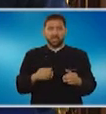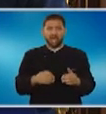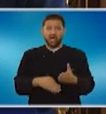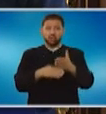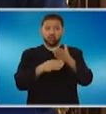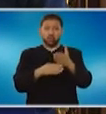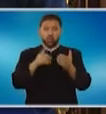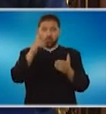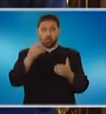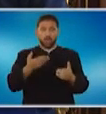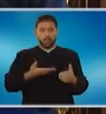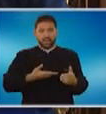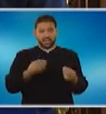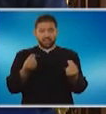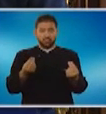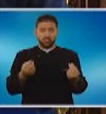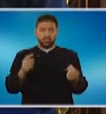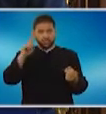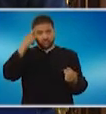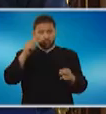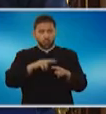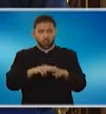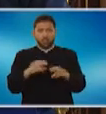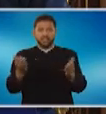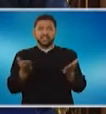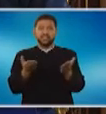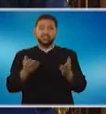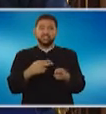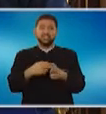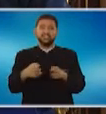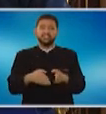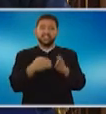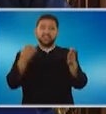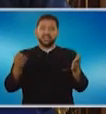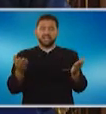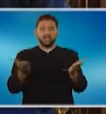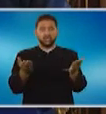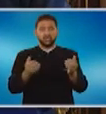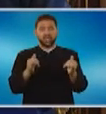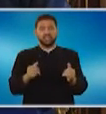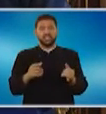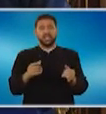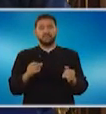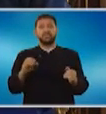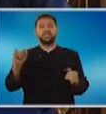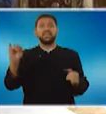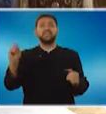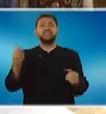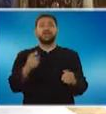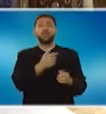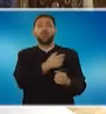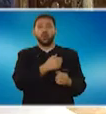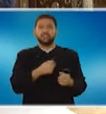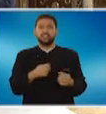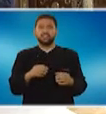citește Scriptura. Se citește cu evlavie, atât cât poți. Se citește însoțită de